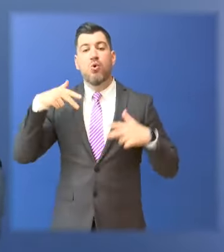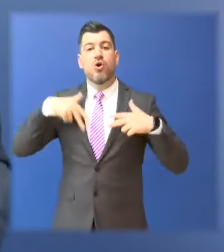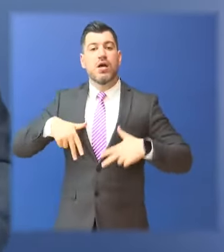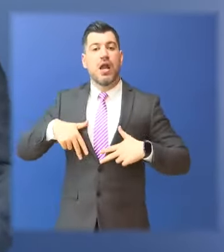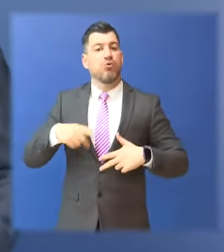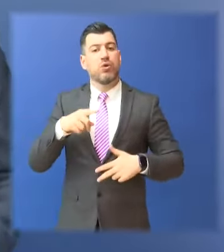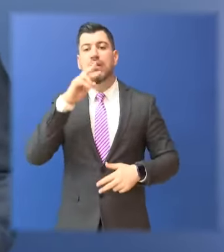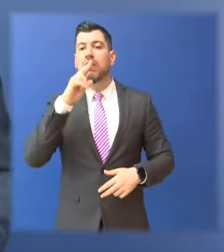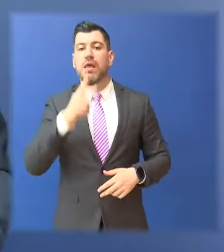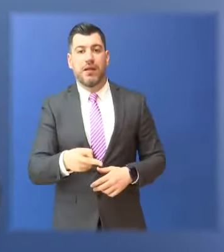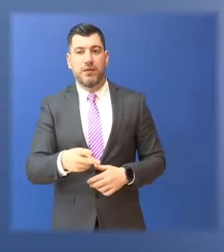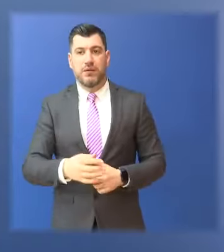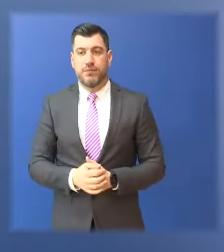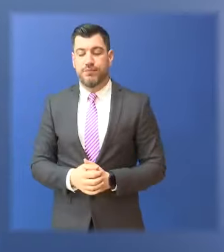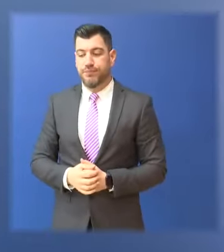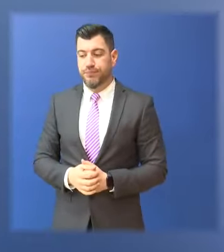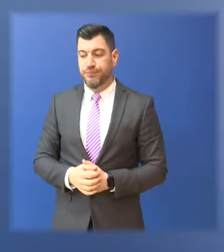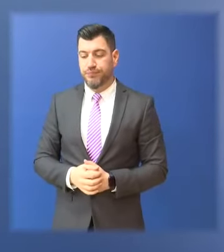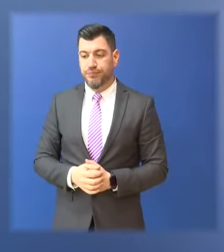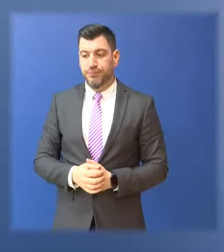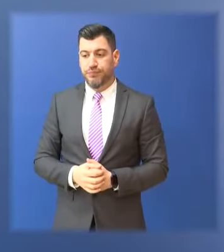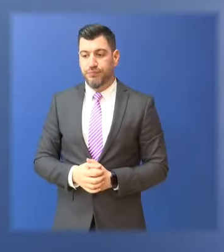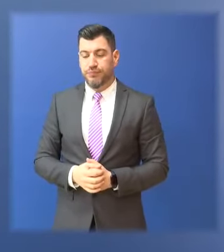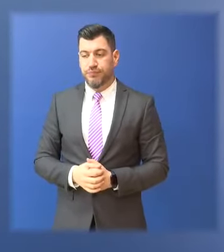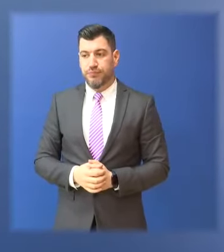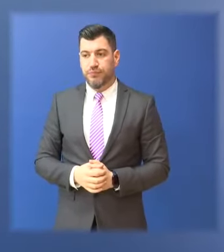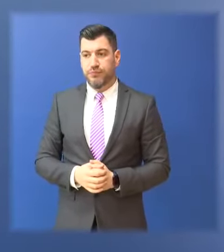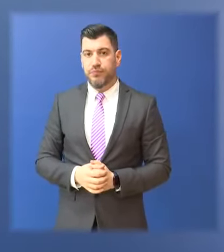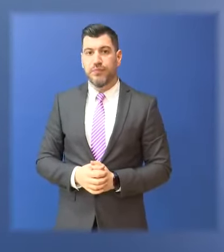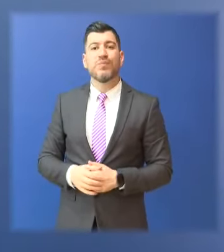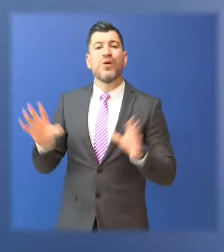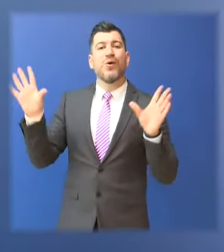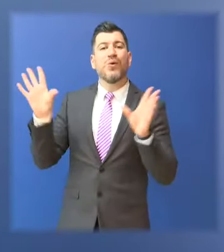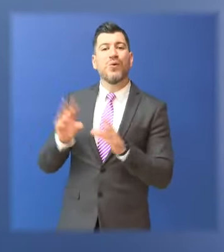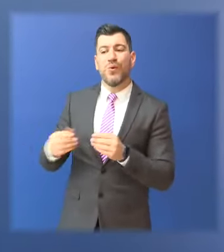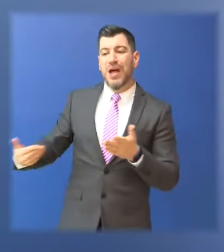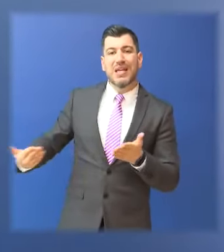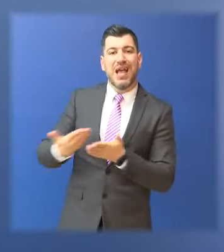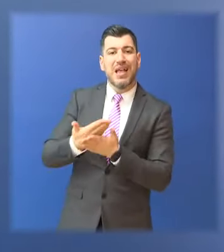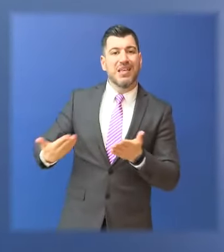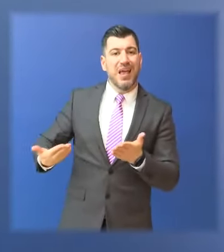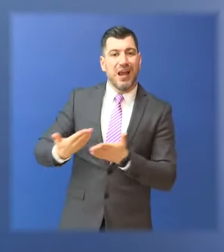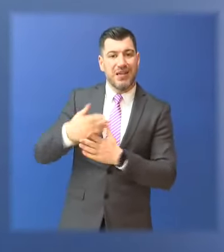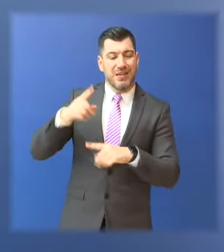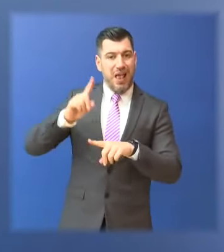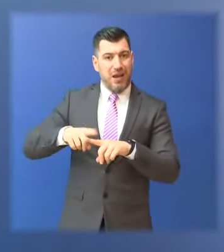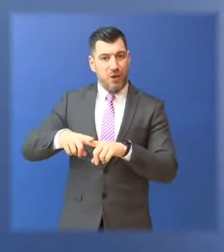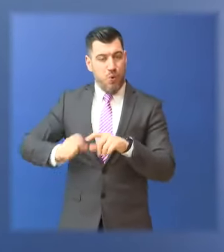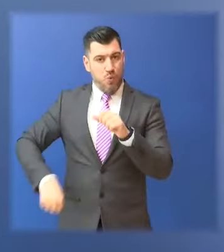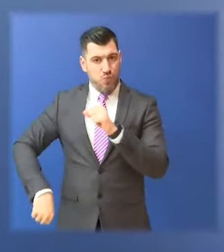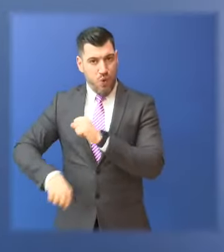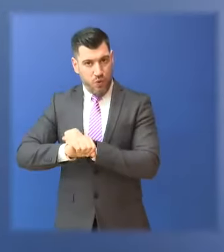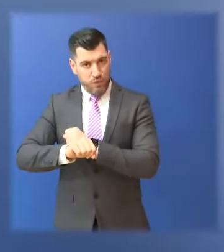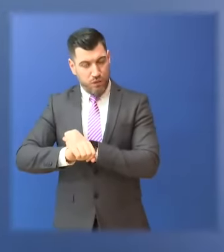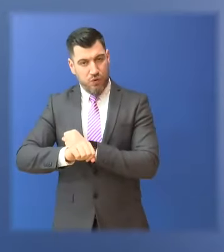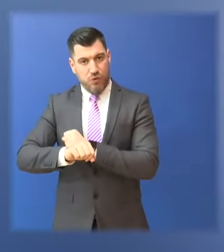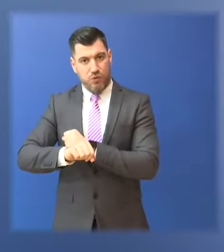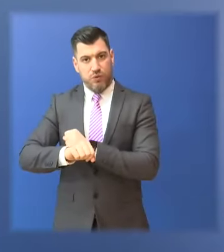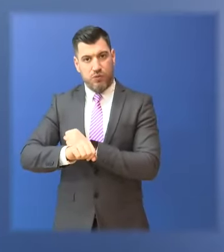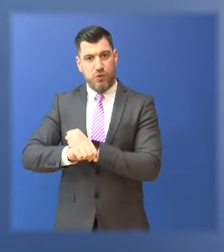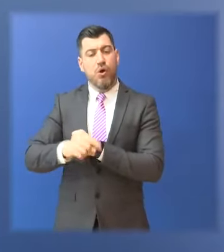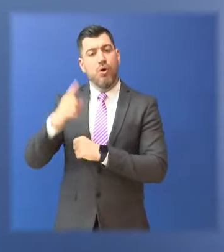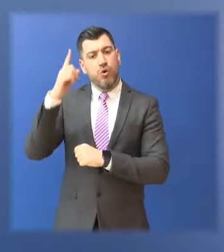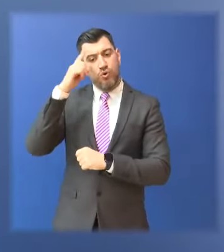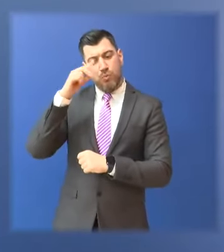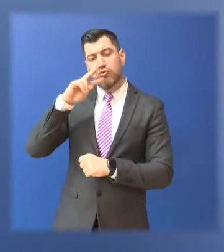Κοιτάξτε, ως προς τις καταγγελίες σε σχέση με το ελληνικό ποδόσφαιρο και το σκέλος αυτού, νομίζω αναφέρομαι στην